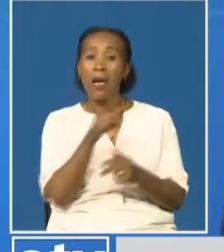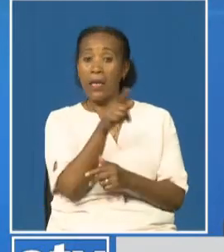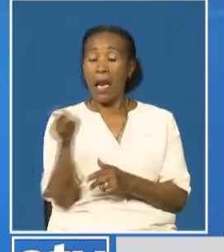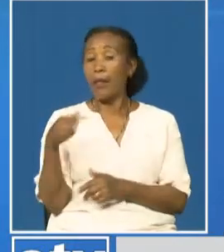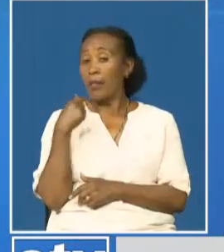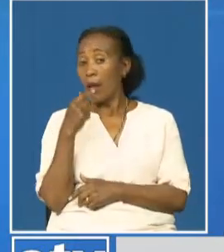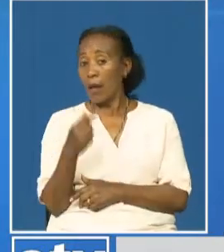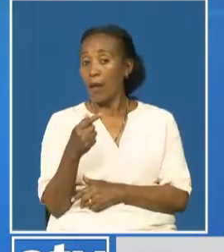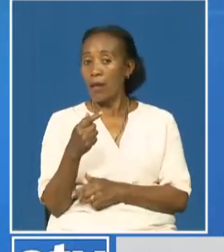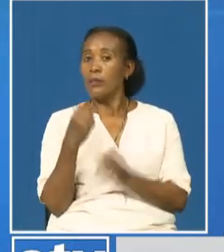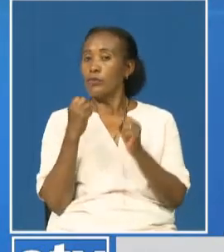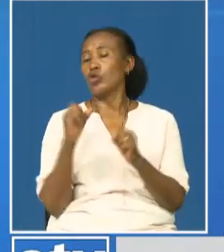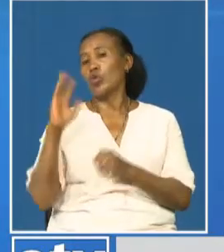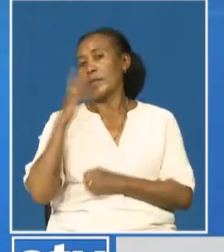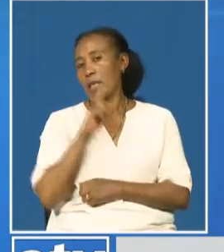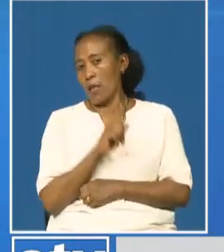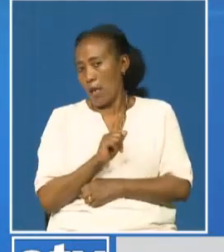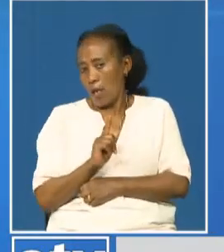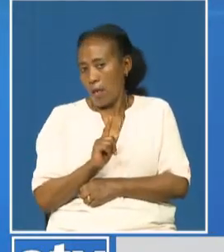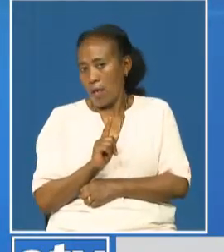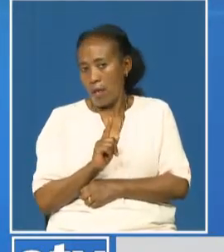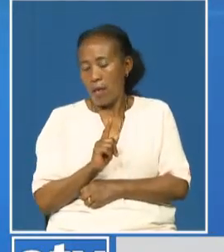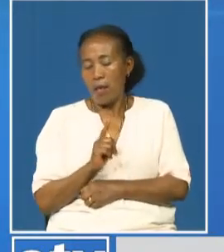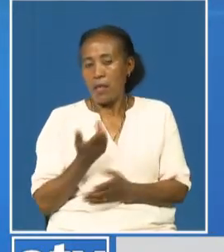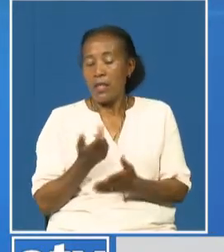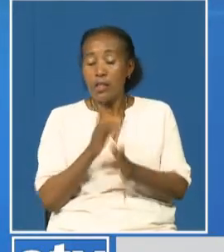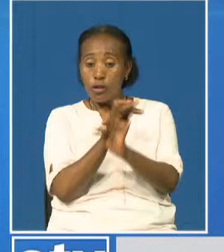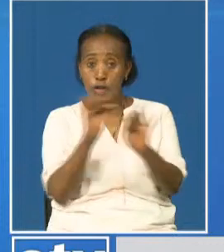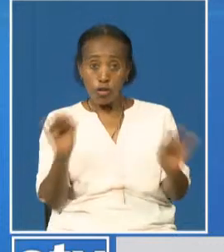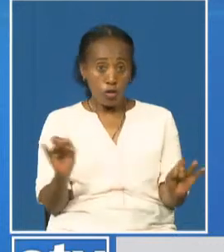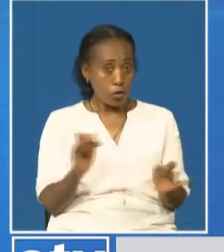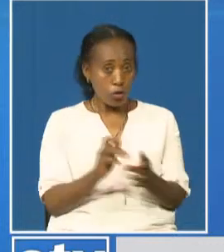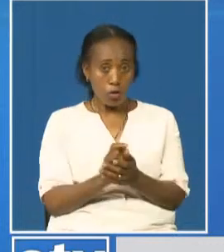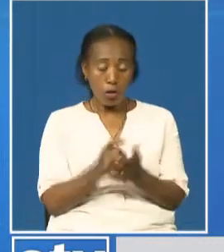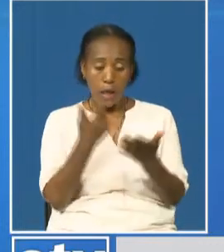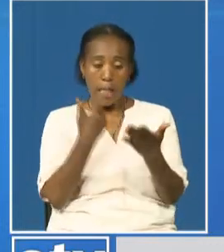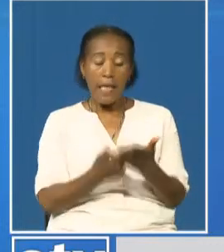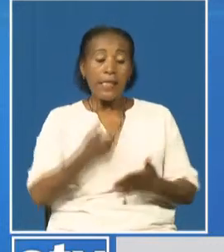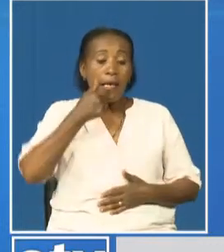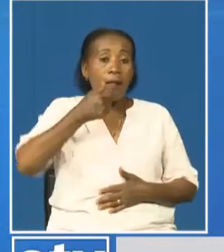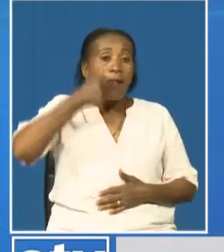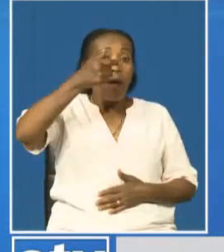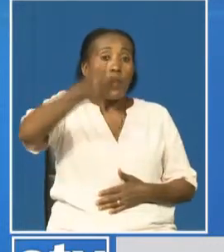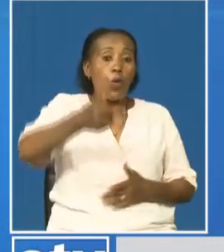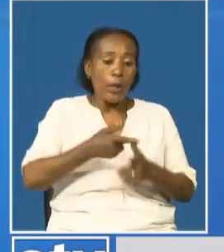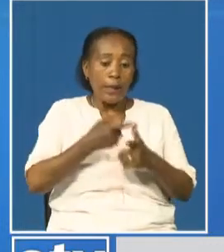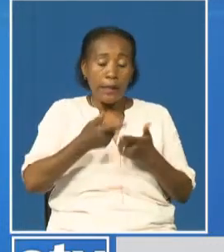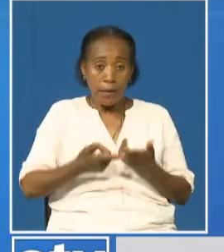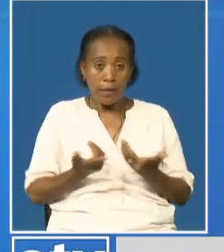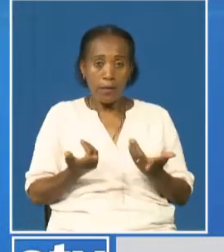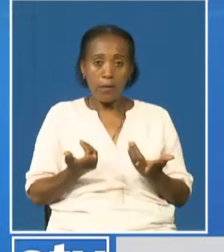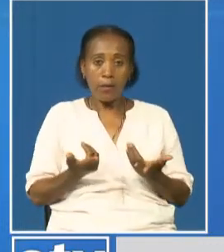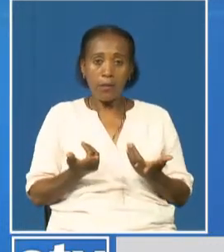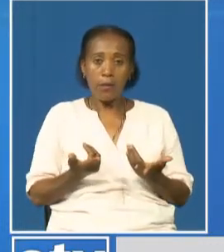ማድረግ የሚችሉ ይመስለኛል እንጂ ለዚህ ተብሎ እንግዲህ